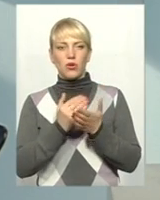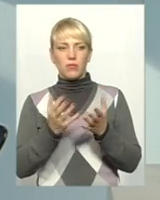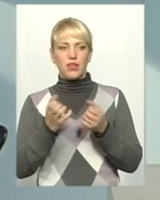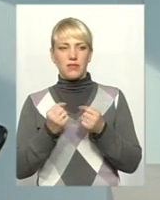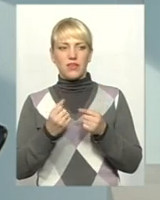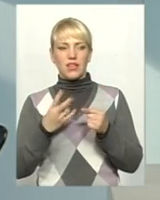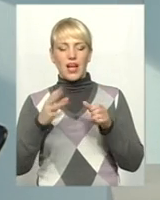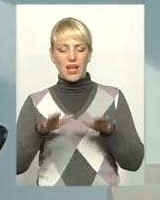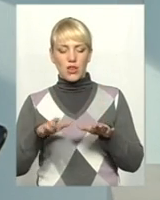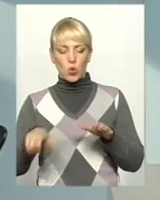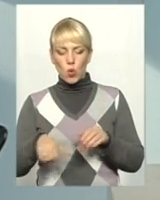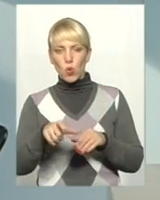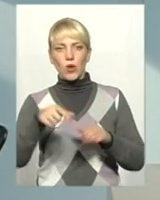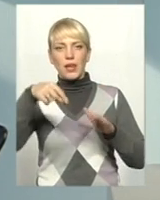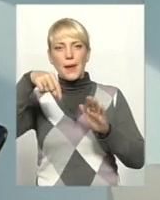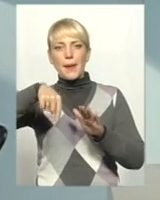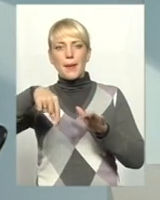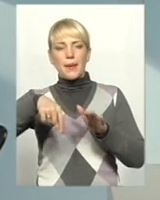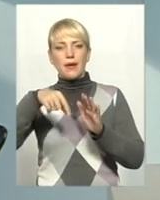дороги місцевого значення, саме